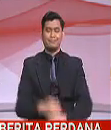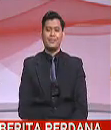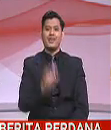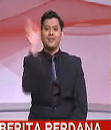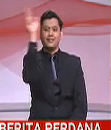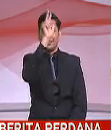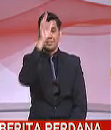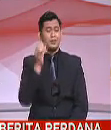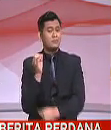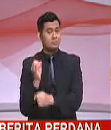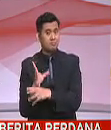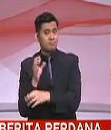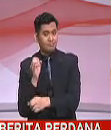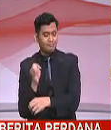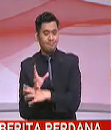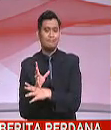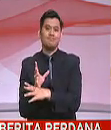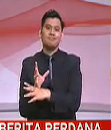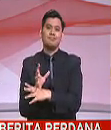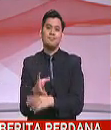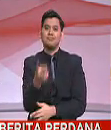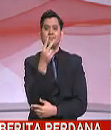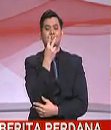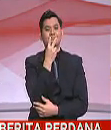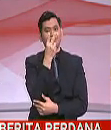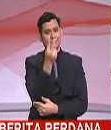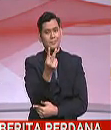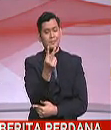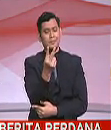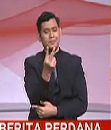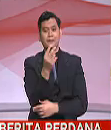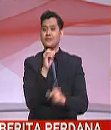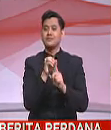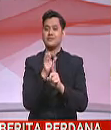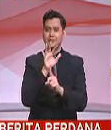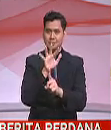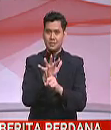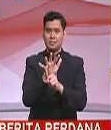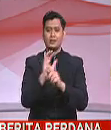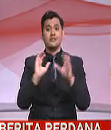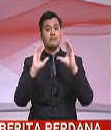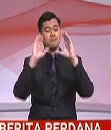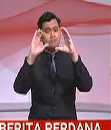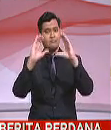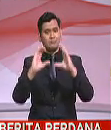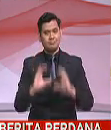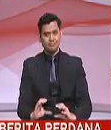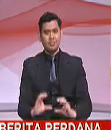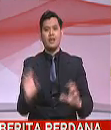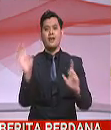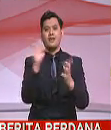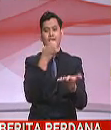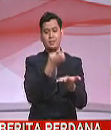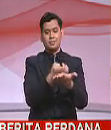Kerajaan akan berusaha sedaya upaya untuk memastikan impak daripada langkah tersebut ke atas persekitaran